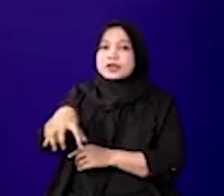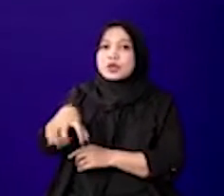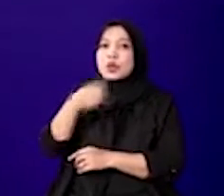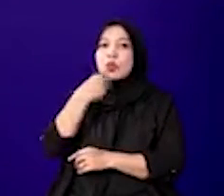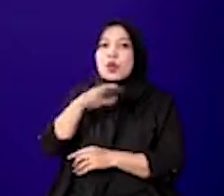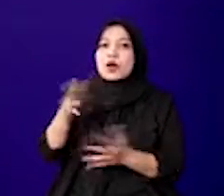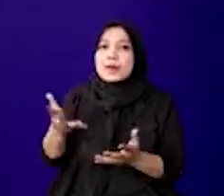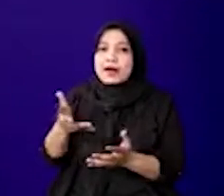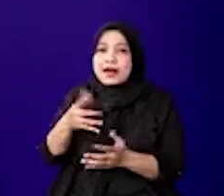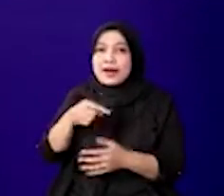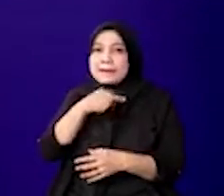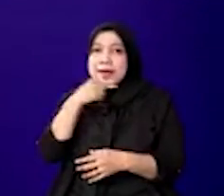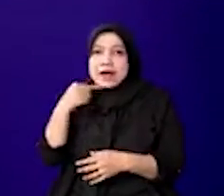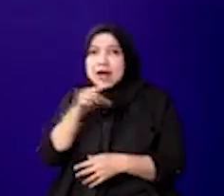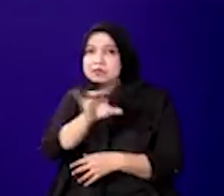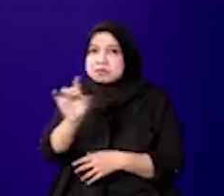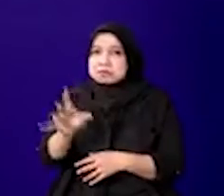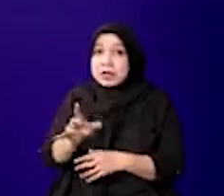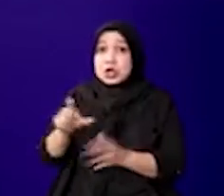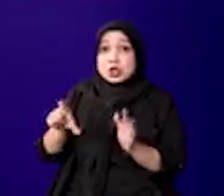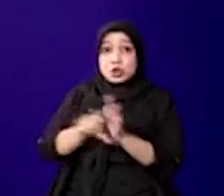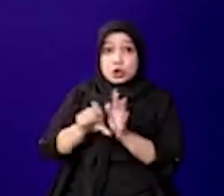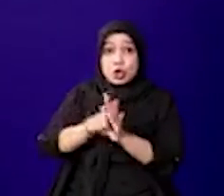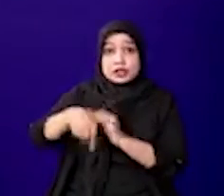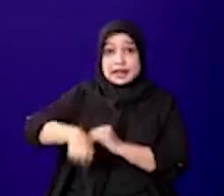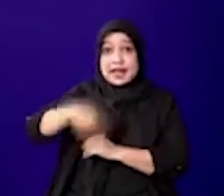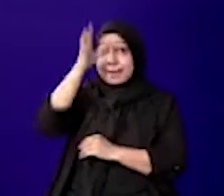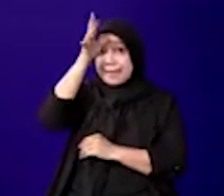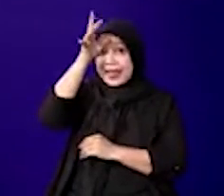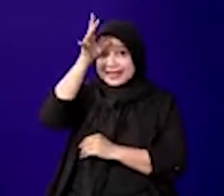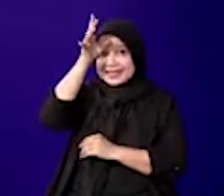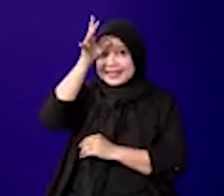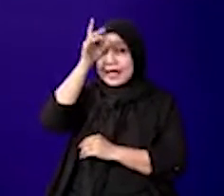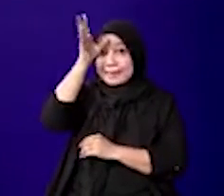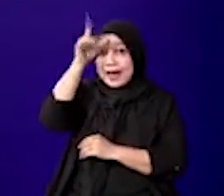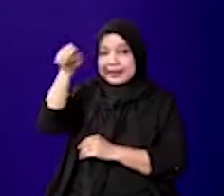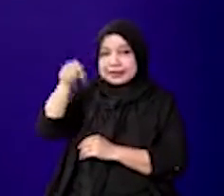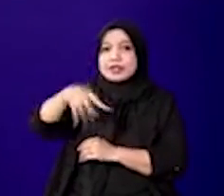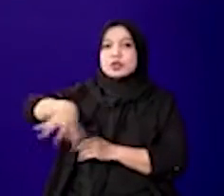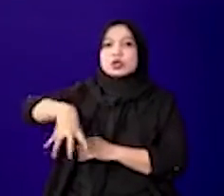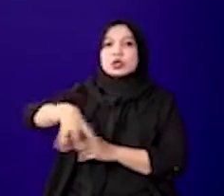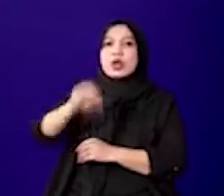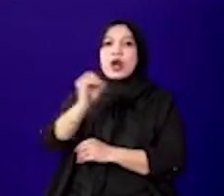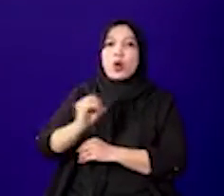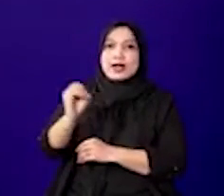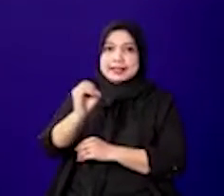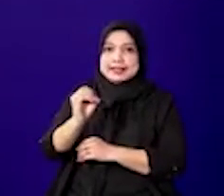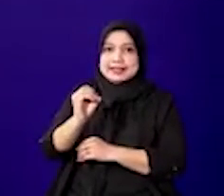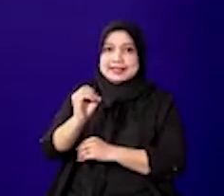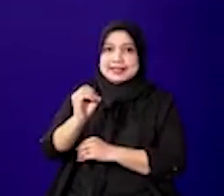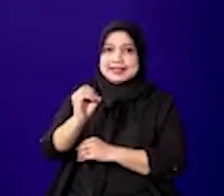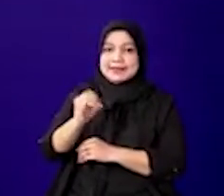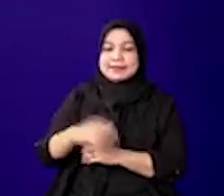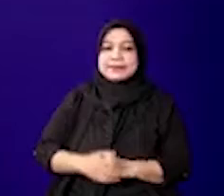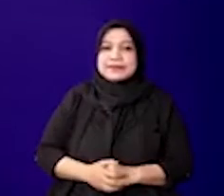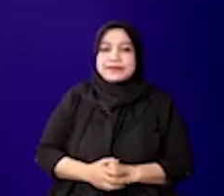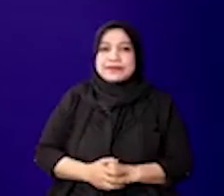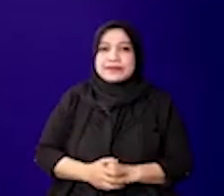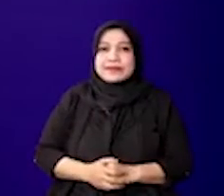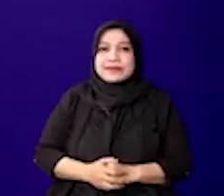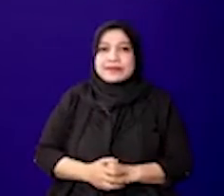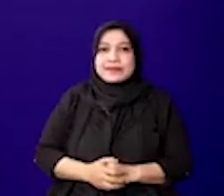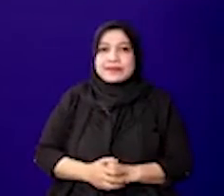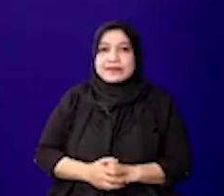begitu kan Bali kan sekarang Eh orange gitu tapi kita di zona yang orange begitu e pasti